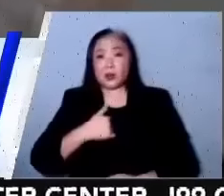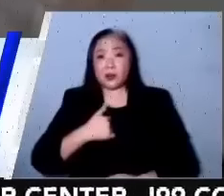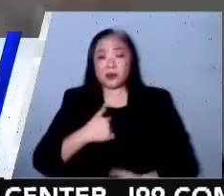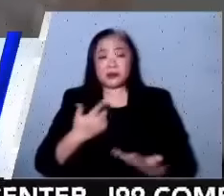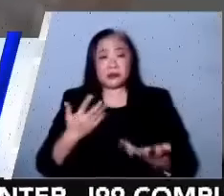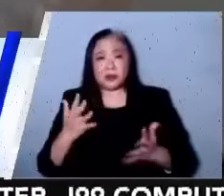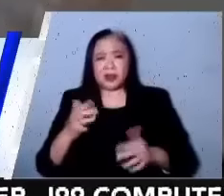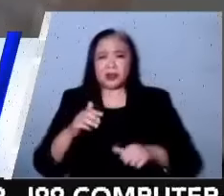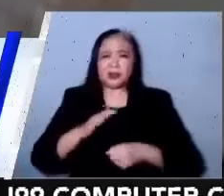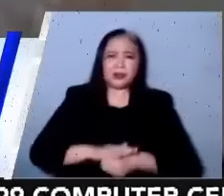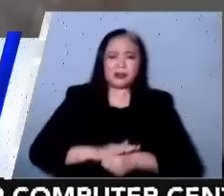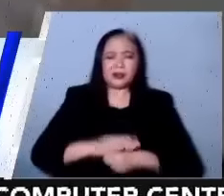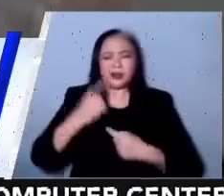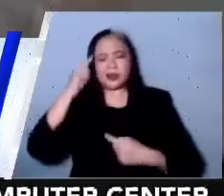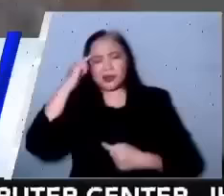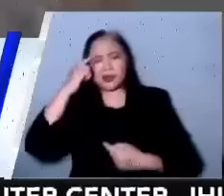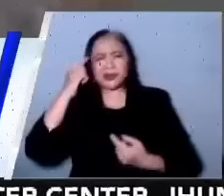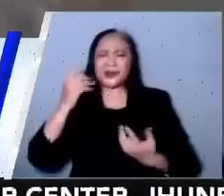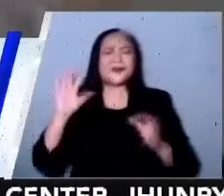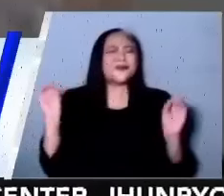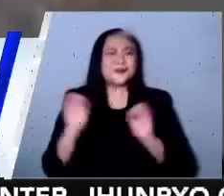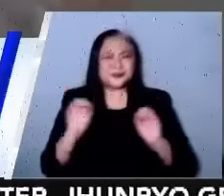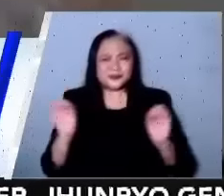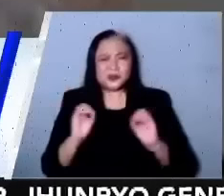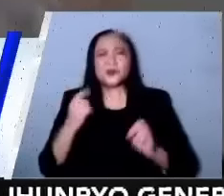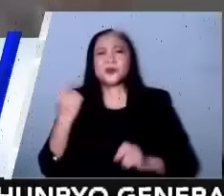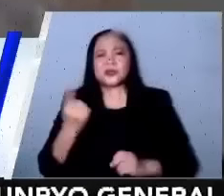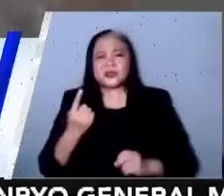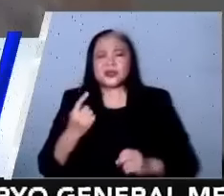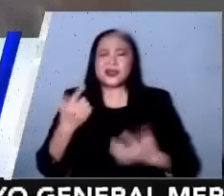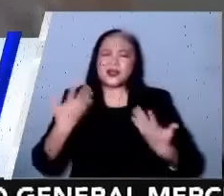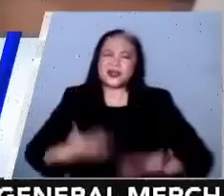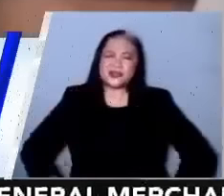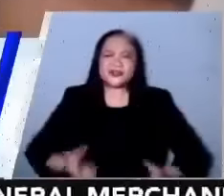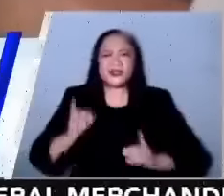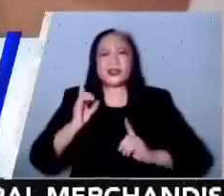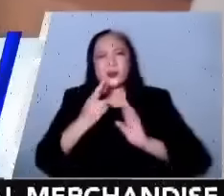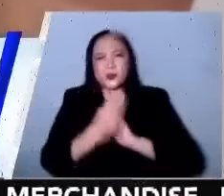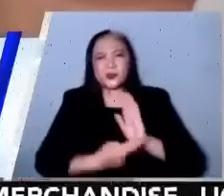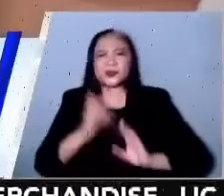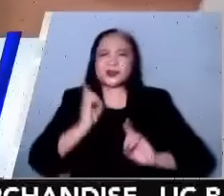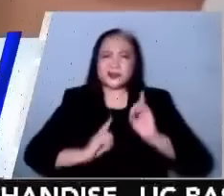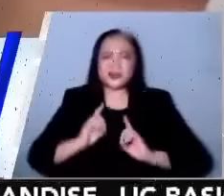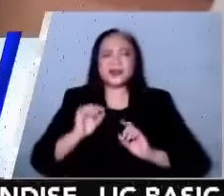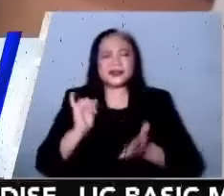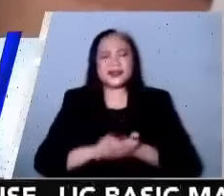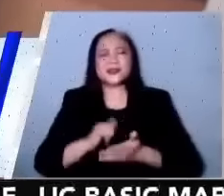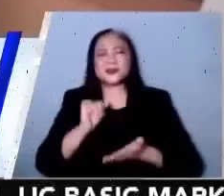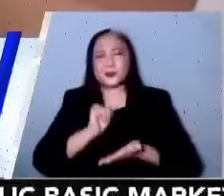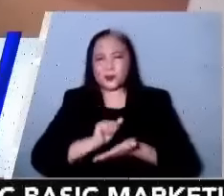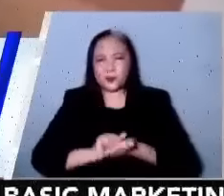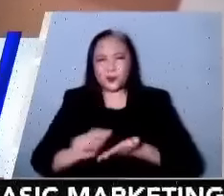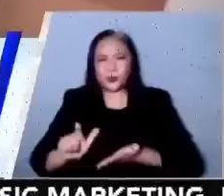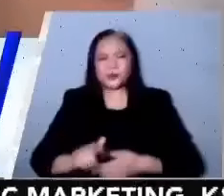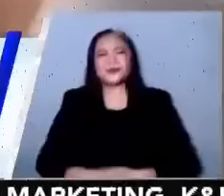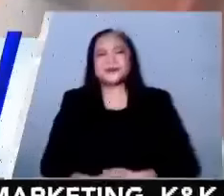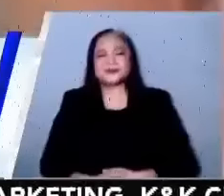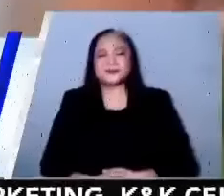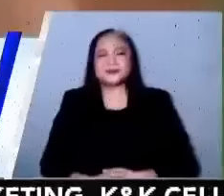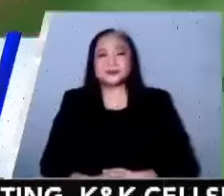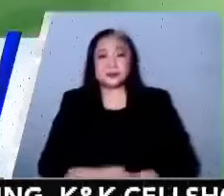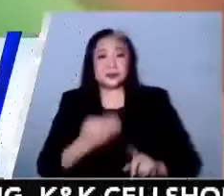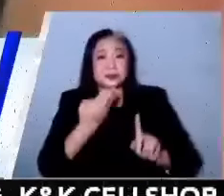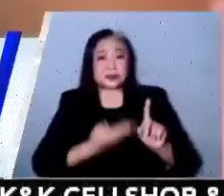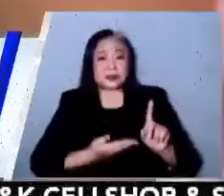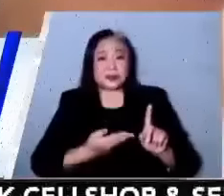anxiety attack. Wala pong ganon. Yun lang talaga. Mabigat lang po talaga yung eksena. Paglilinaw niya, hindi siya agad